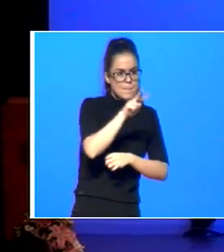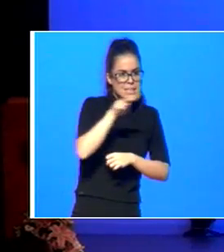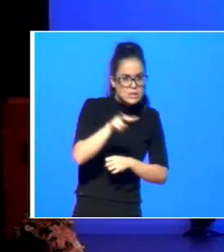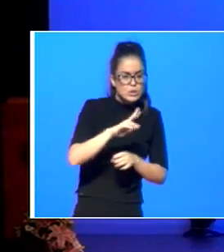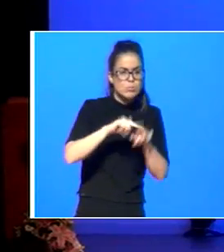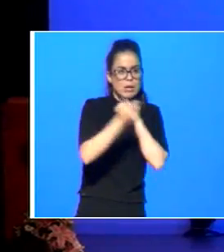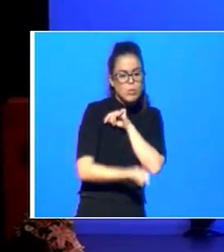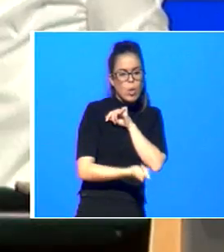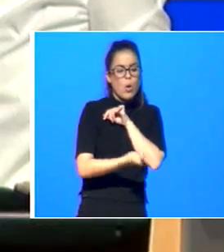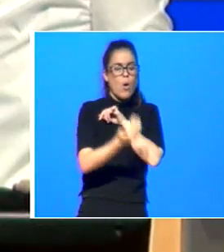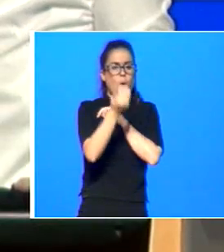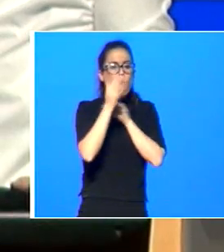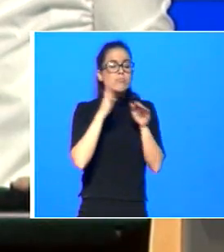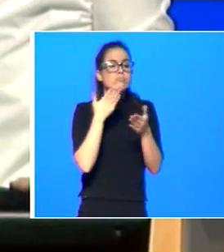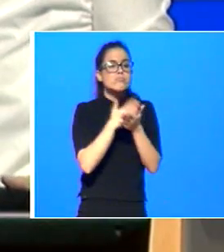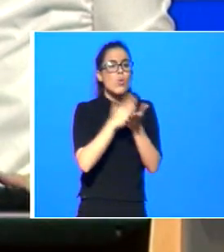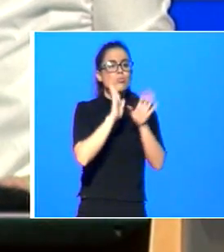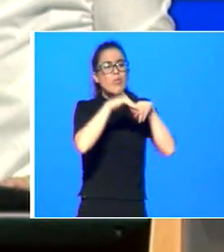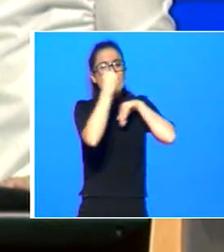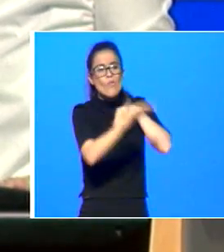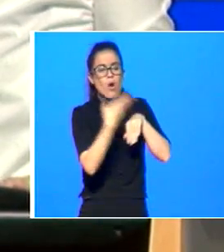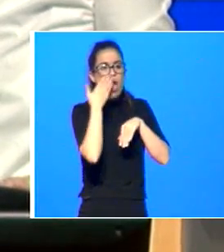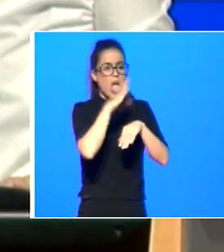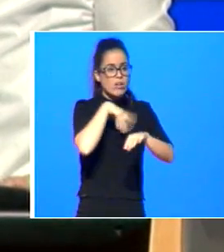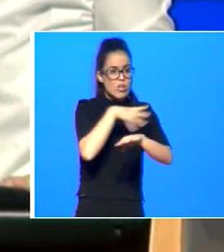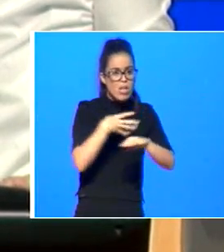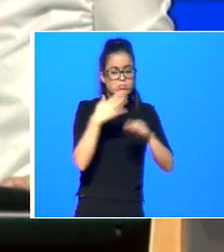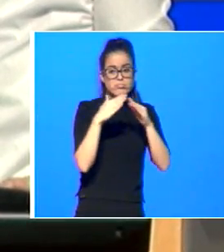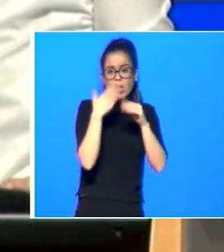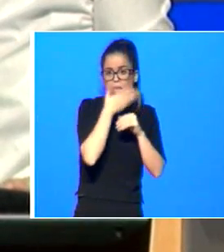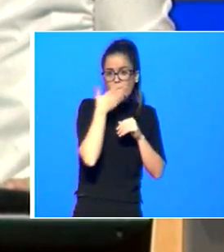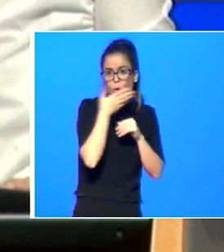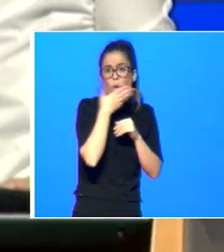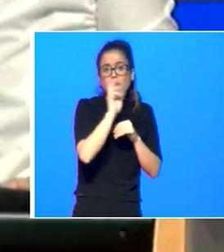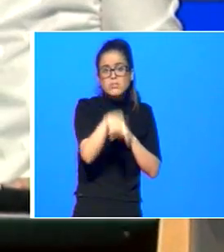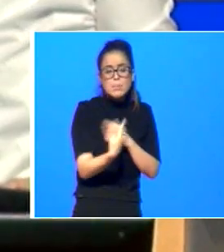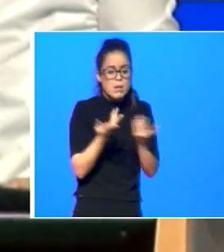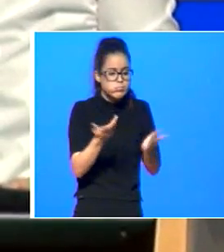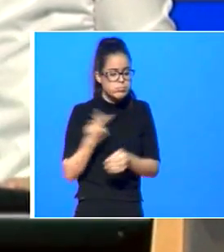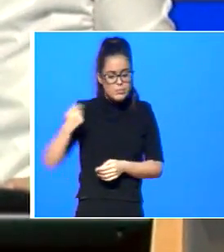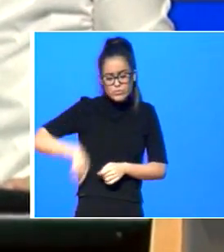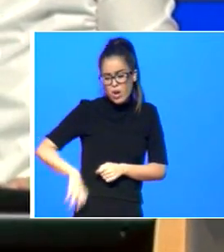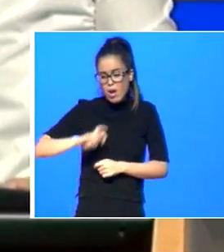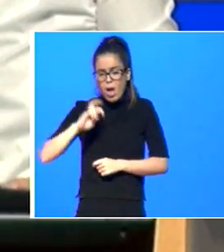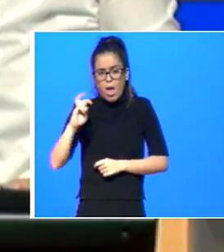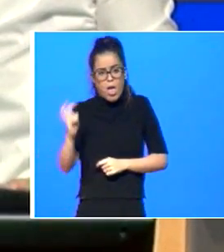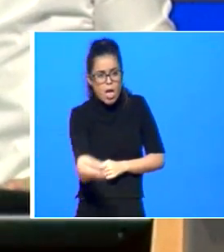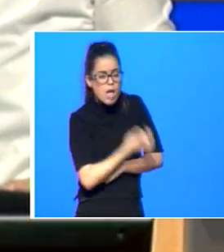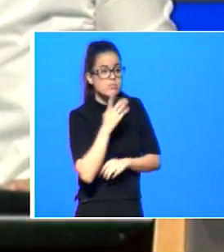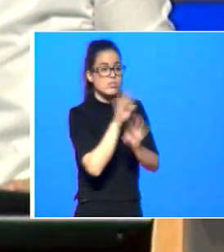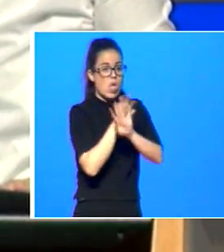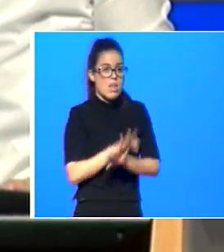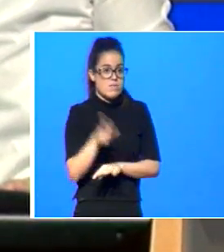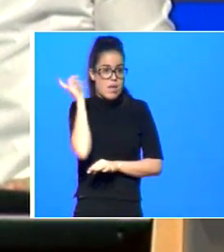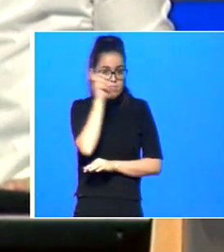ekintzak dira beste 20, eta azkenean geu gara gutxienez, bueno, geu eta sukaldarizak. Ze sukaldarizak be 5 dira, 5 edo 6 dira,